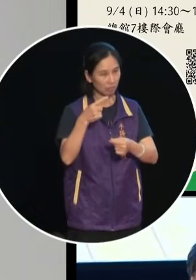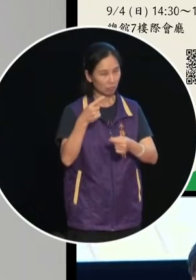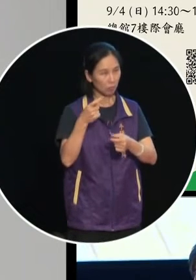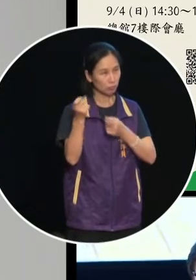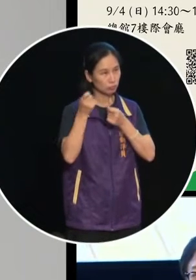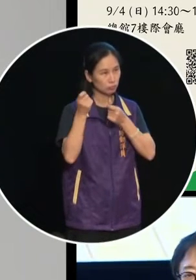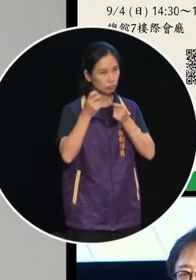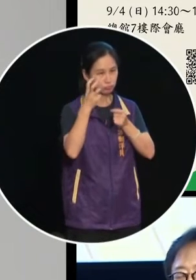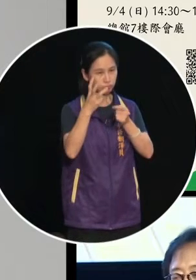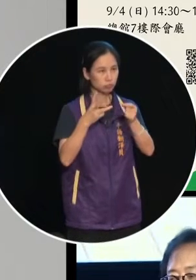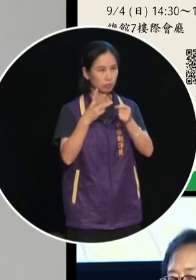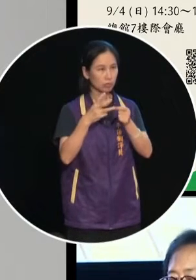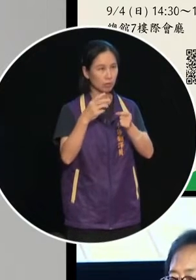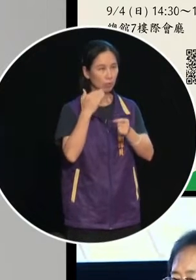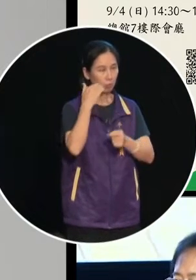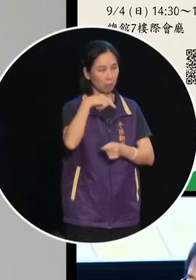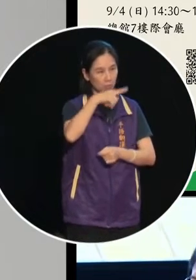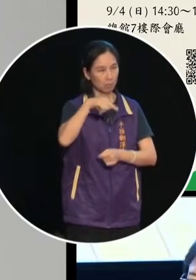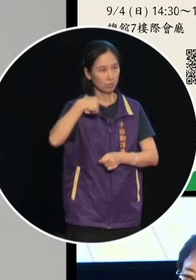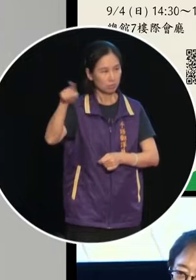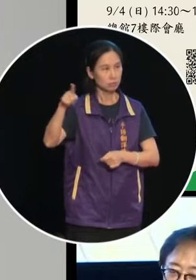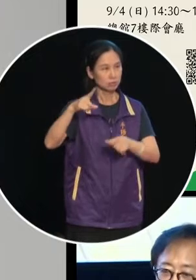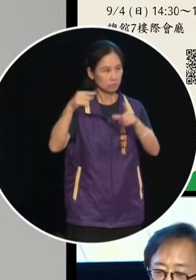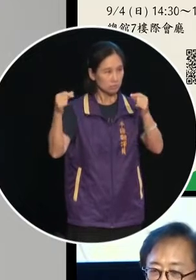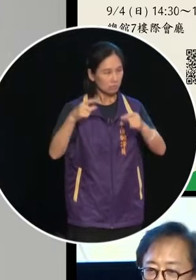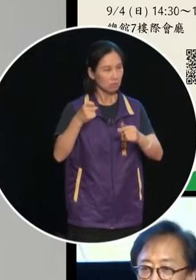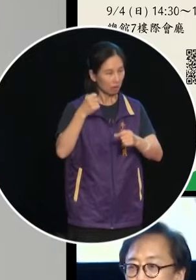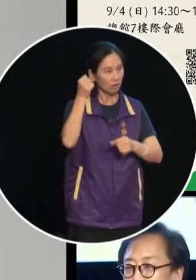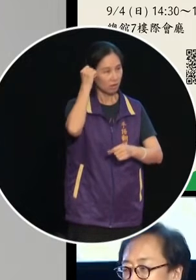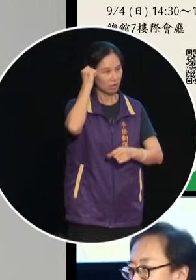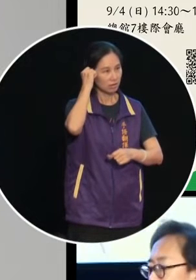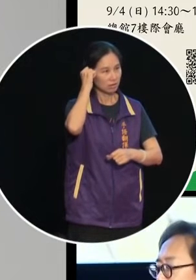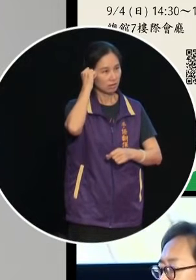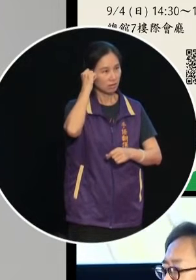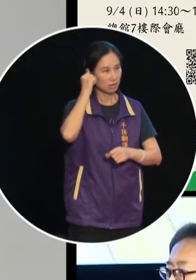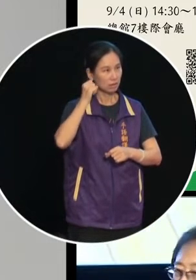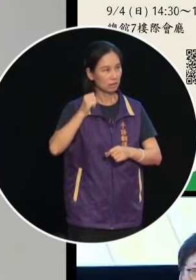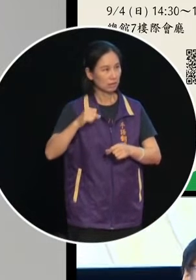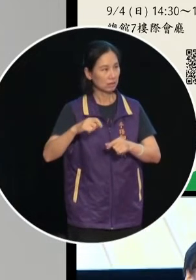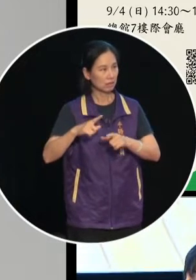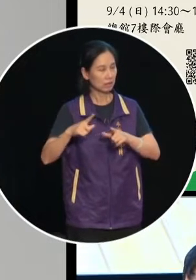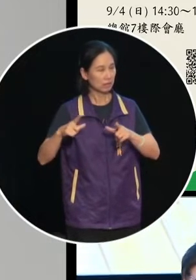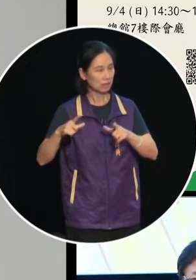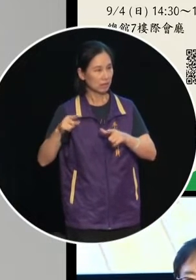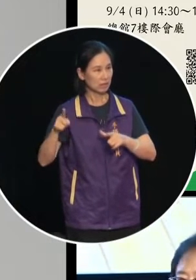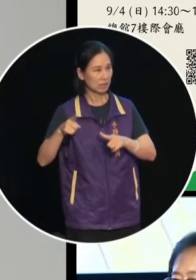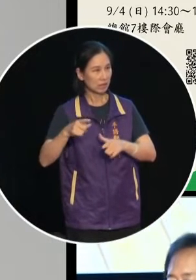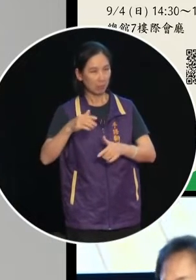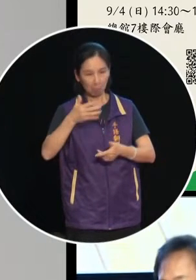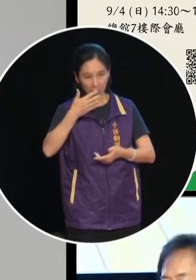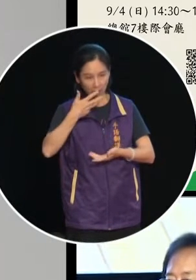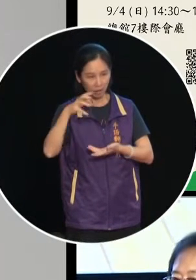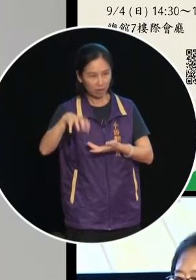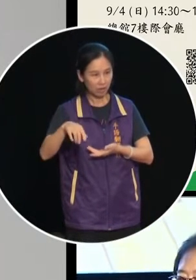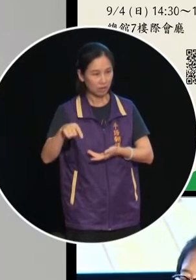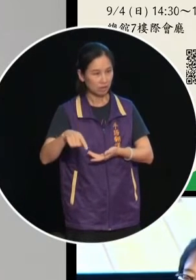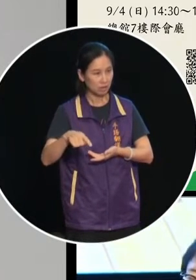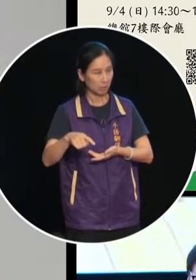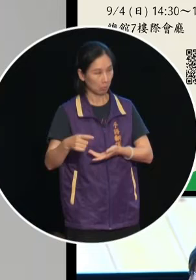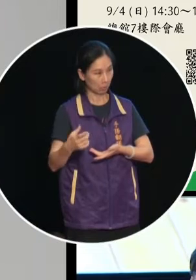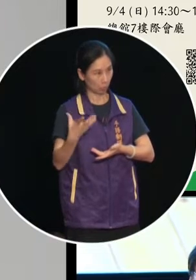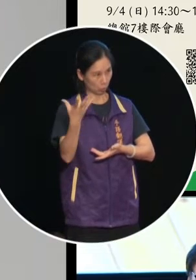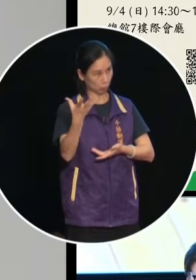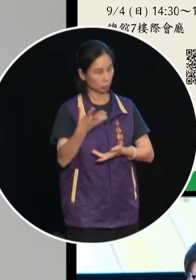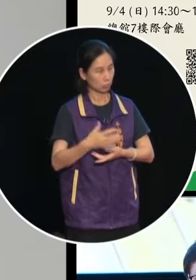可能各位到日本去的时候会发现东京的或者是大阪的台湾料理店越来越多。